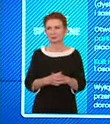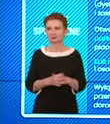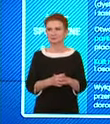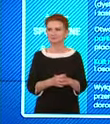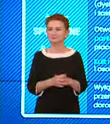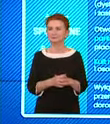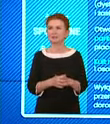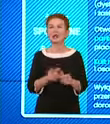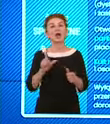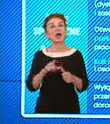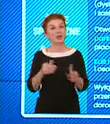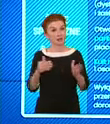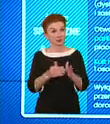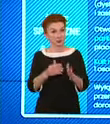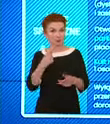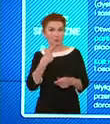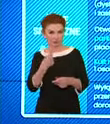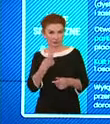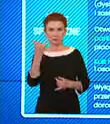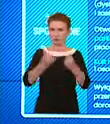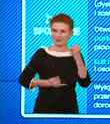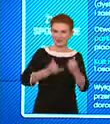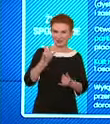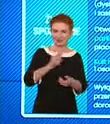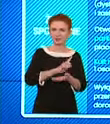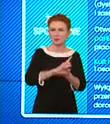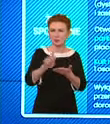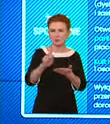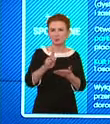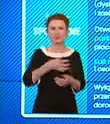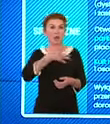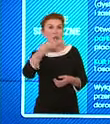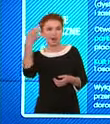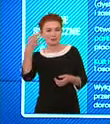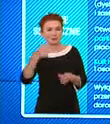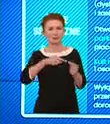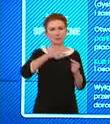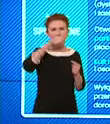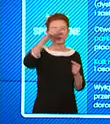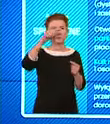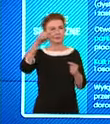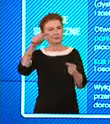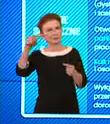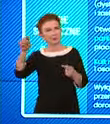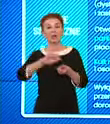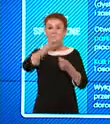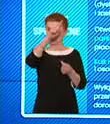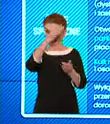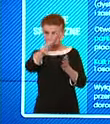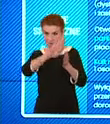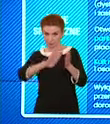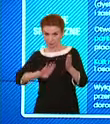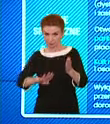że jeżeli będzie lepiej, jeżeli szybciej będzie się wypłaszczać, a może nawet spadać krzywa